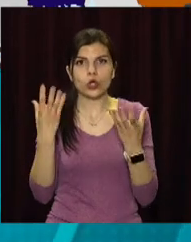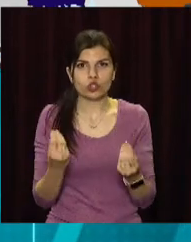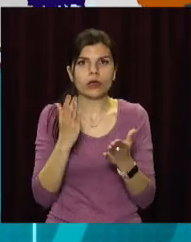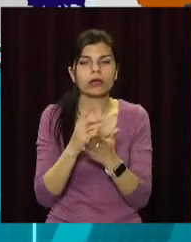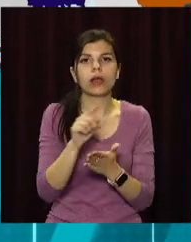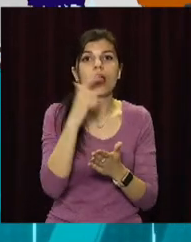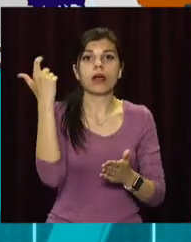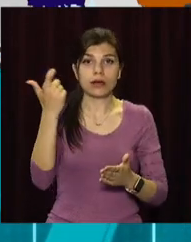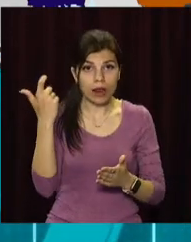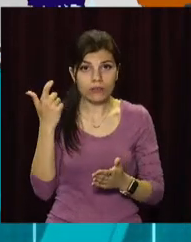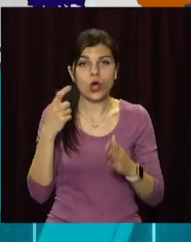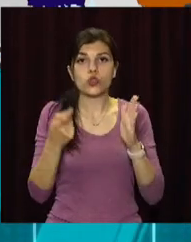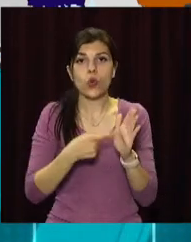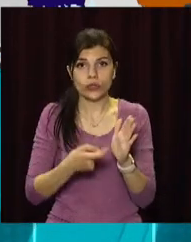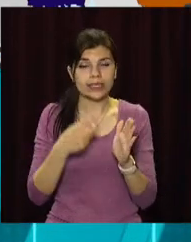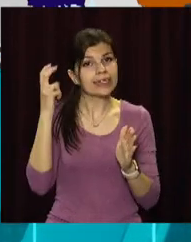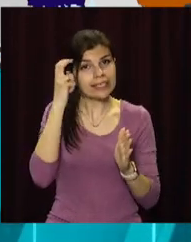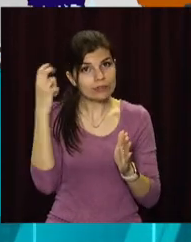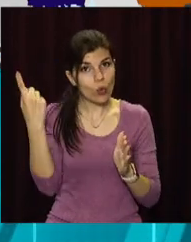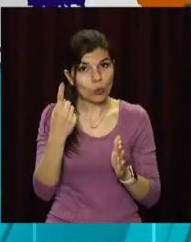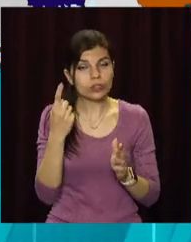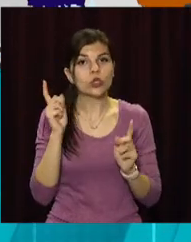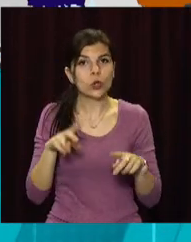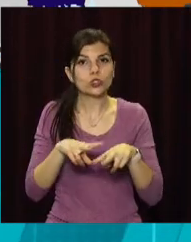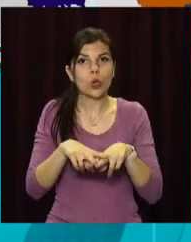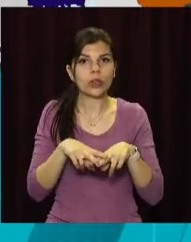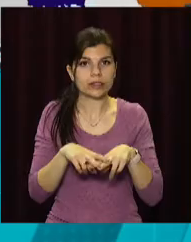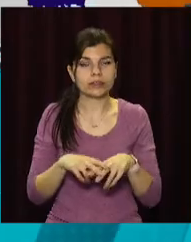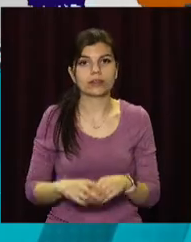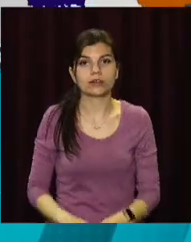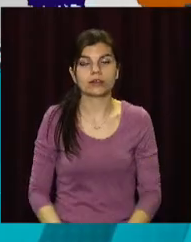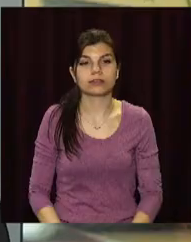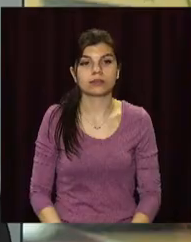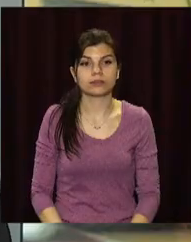списку антилідерів – Харківська, Донецька, Київська області та столиця.